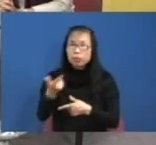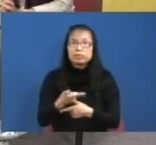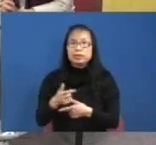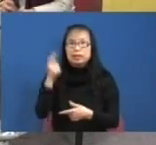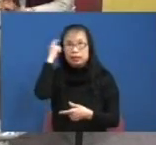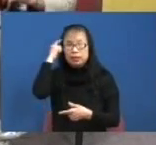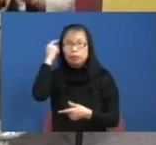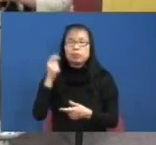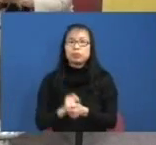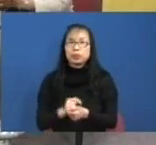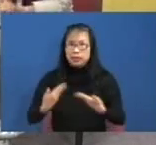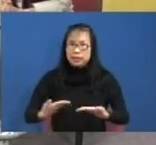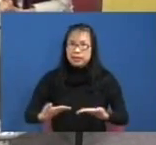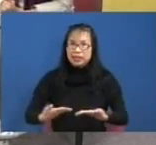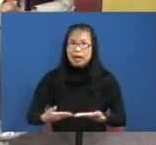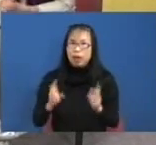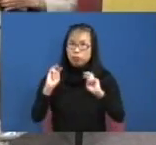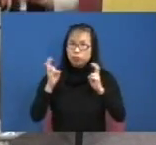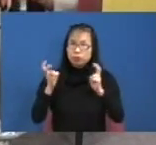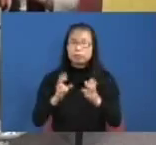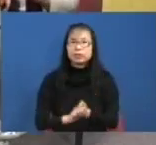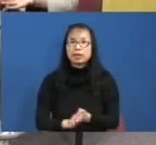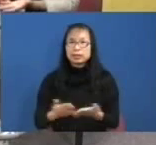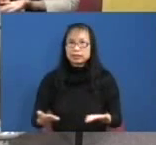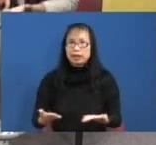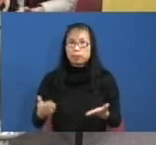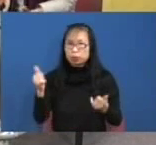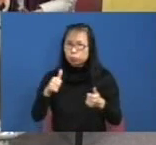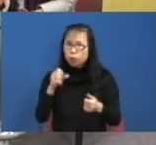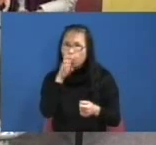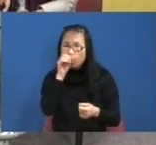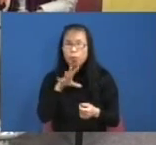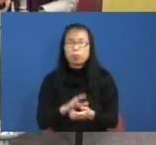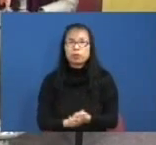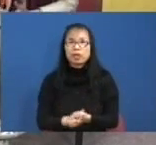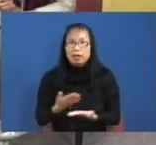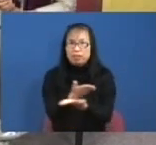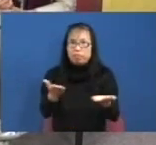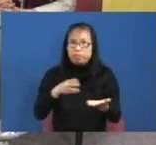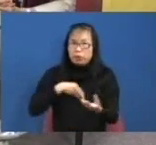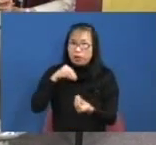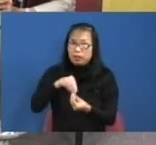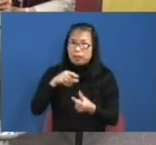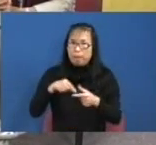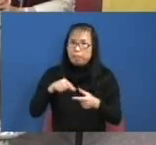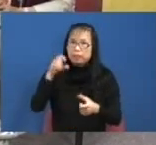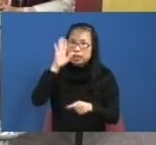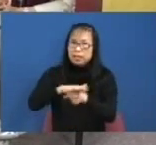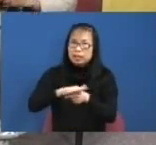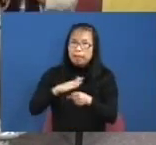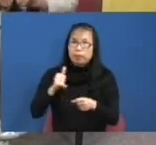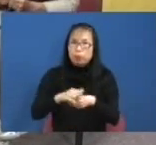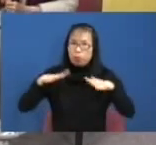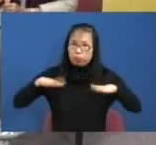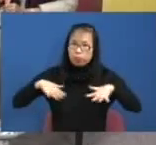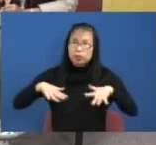知道我們即今天的議題、今天其實我們集中講回就最近大家都關心的日本即由於這